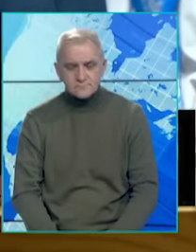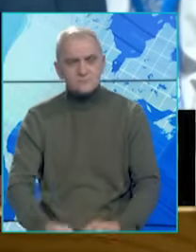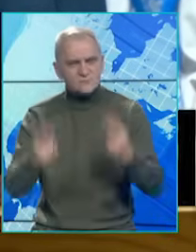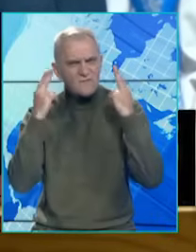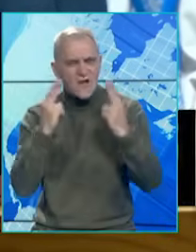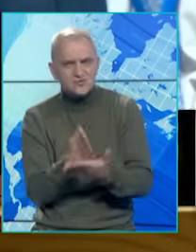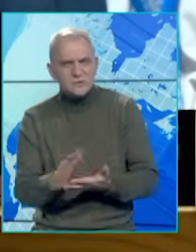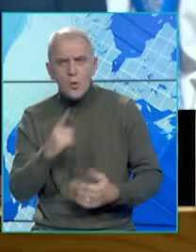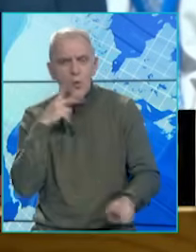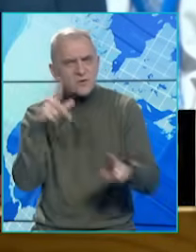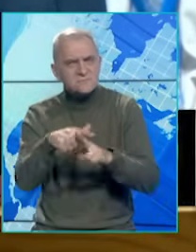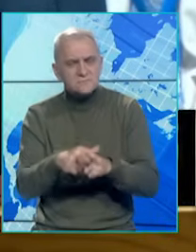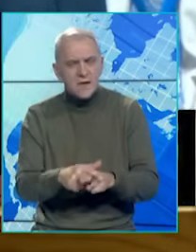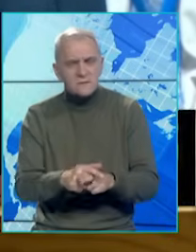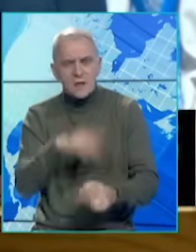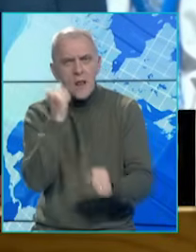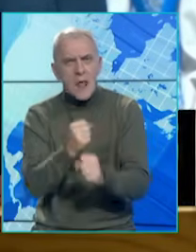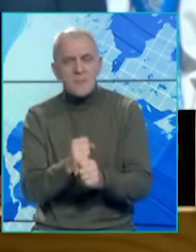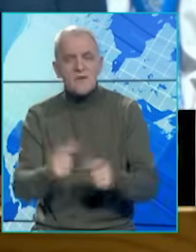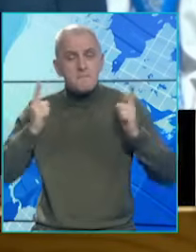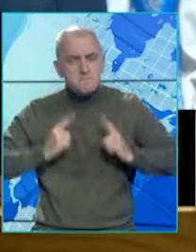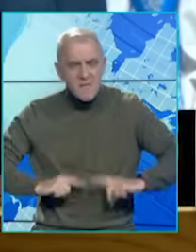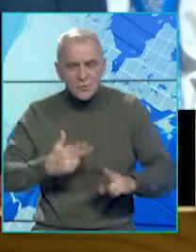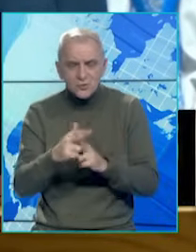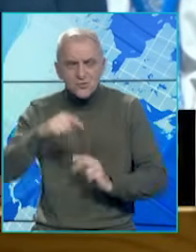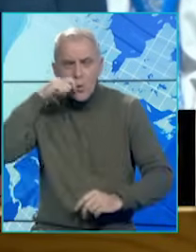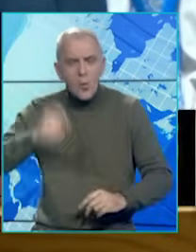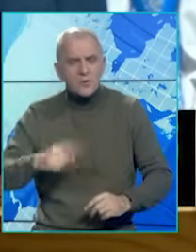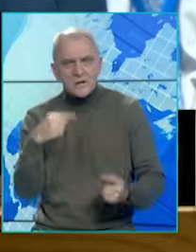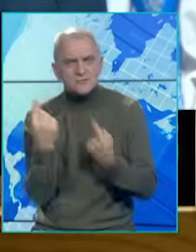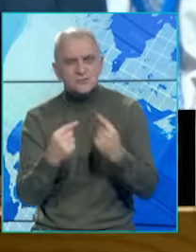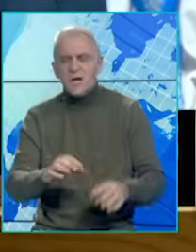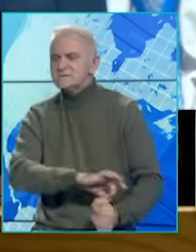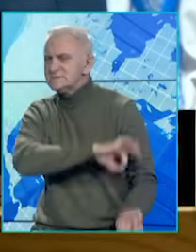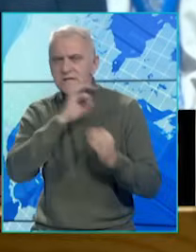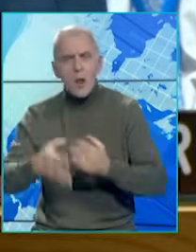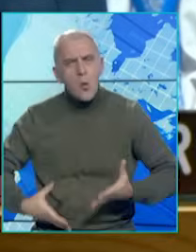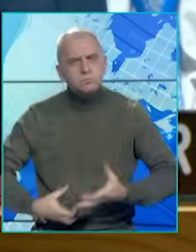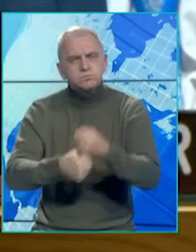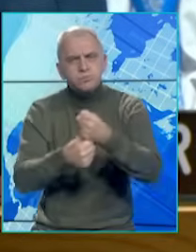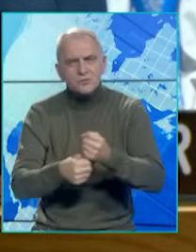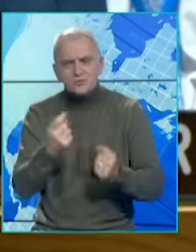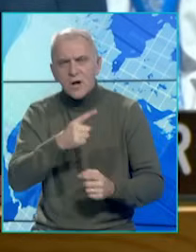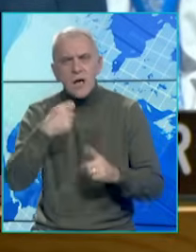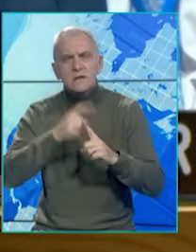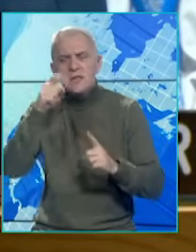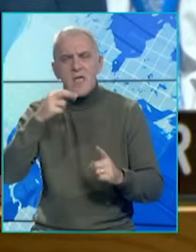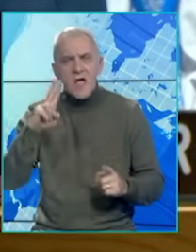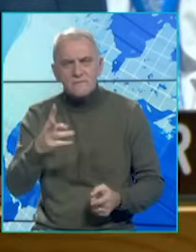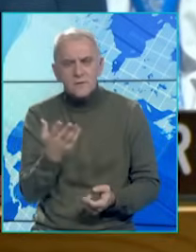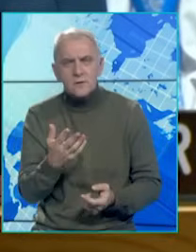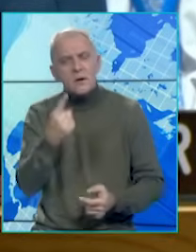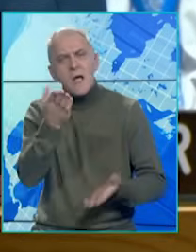Ključni faktor koji ometa načine za postizanje mirnog rješenja ukrajinske krize je stalna potpora Zapada režimu u Kijevu.